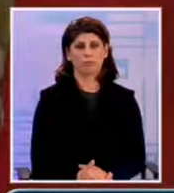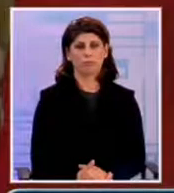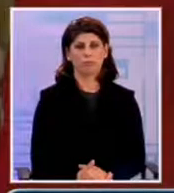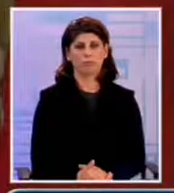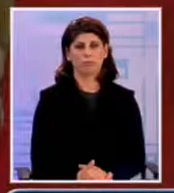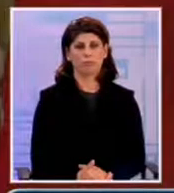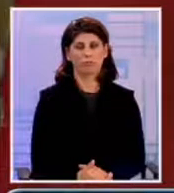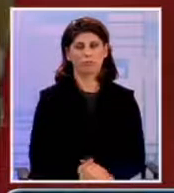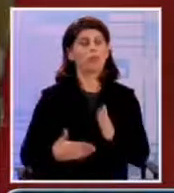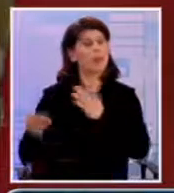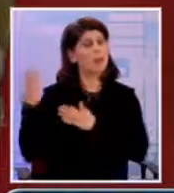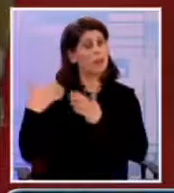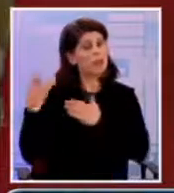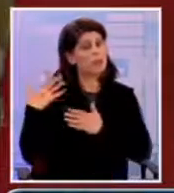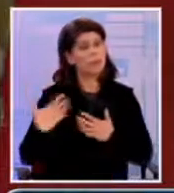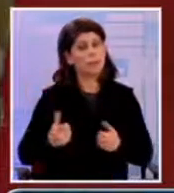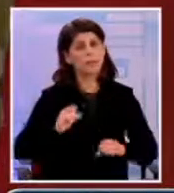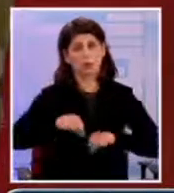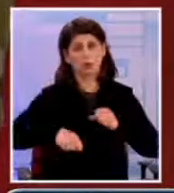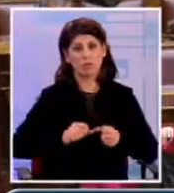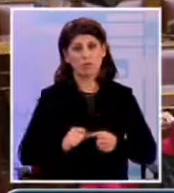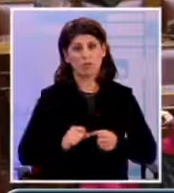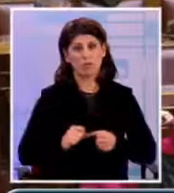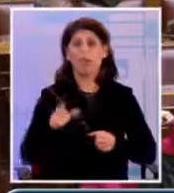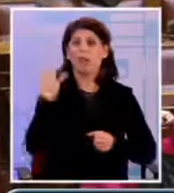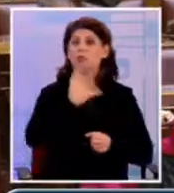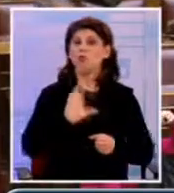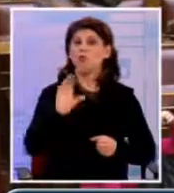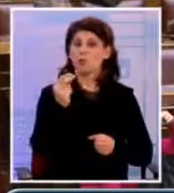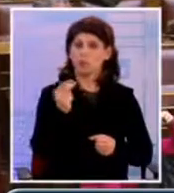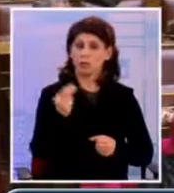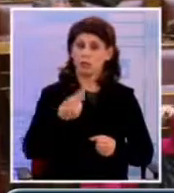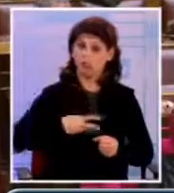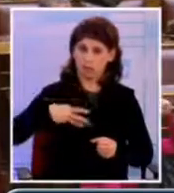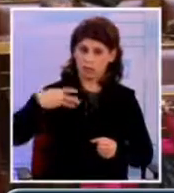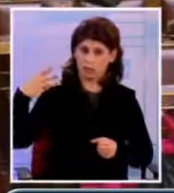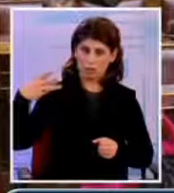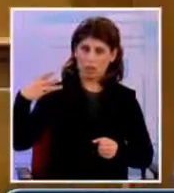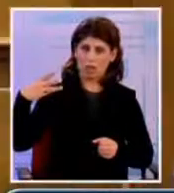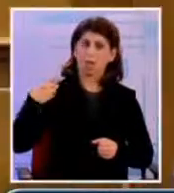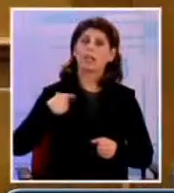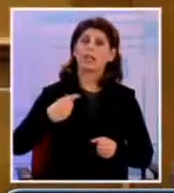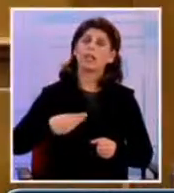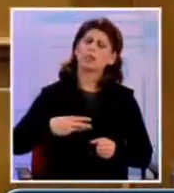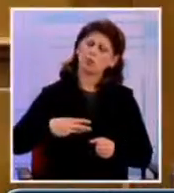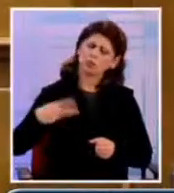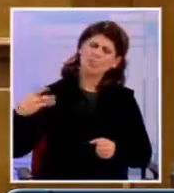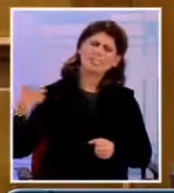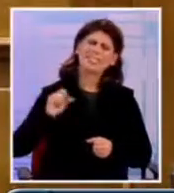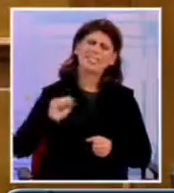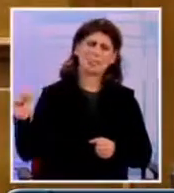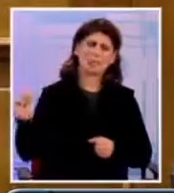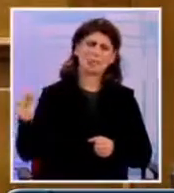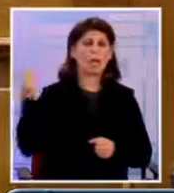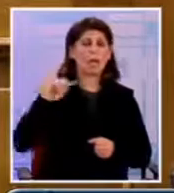Παλαιότερα είχαν γίνει προσπάθειες από πλευράς ευρωβουλευτών του ΣΥΡΙΖΑ και του συνασπισμού και ενδεχομένως και από άλλες